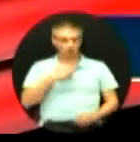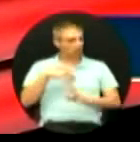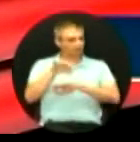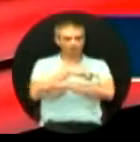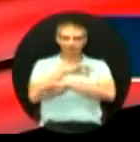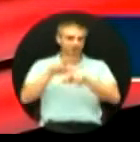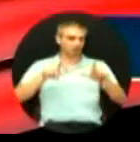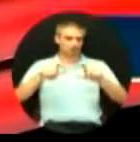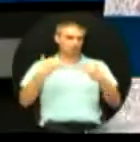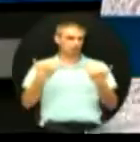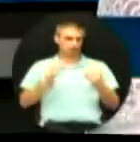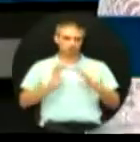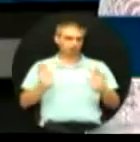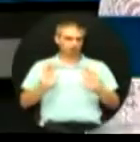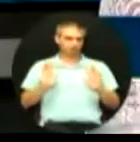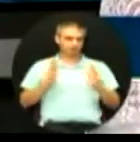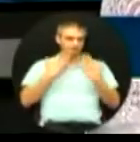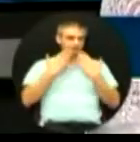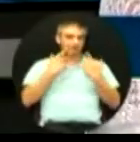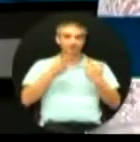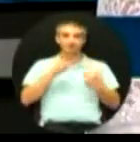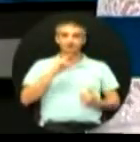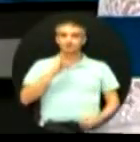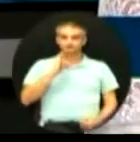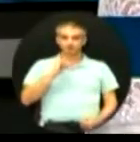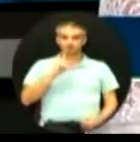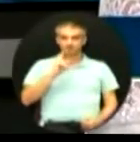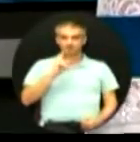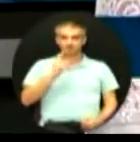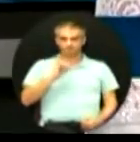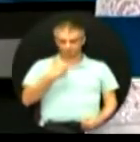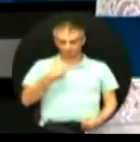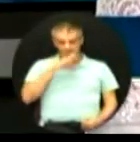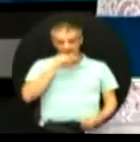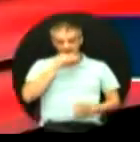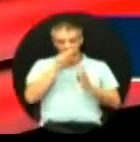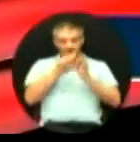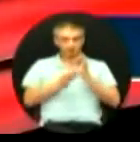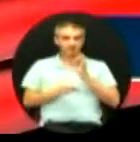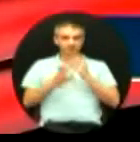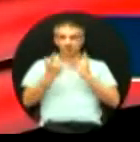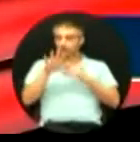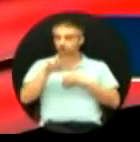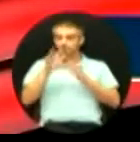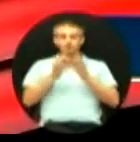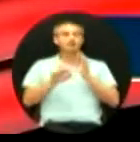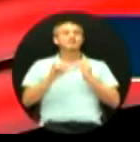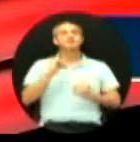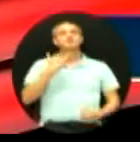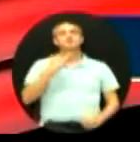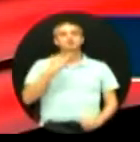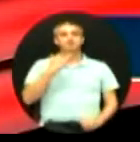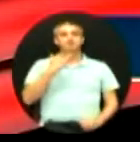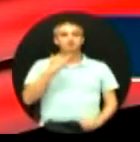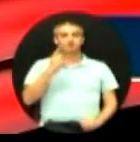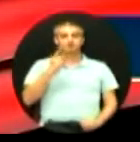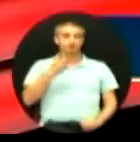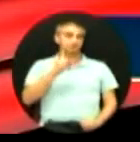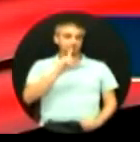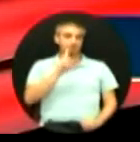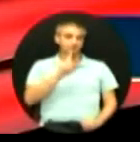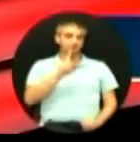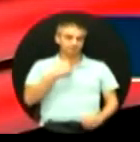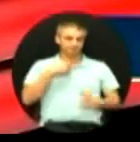מפות כרגע בישיבה הזאת. אבל כן דיברת. אבל אני בהחלט מדברת ספציפית. על שכונות ספציפיות. ספציפית, ואולי